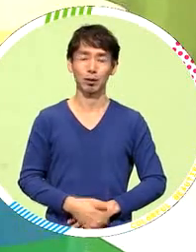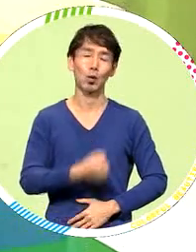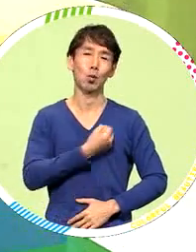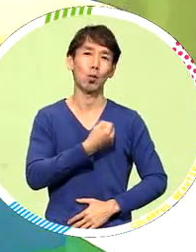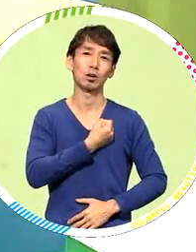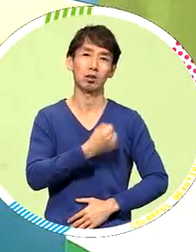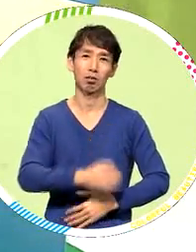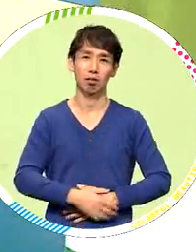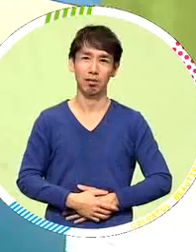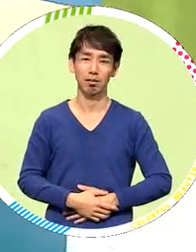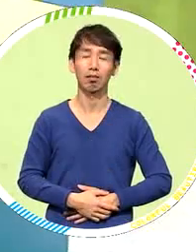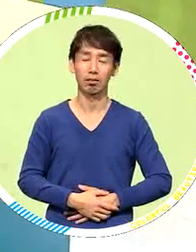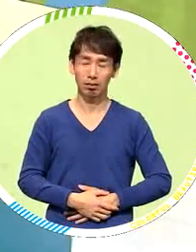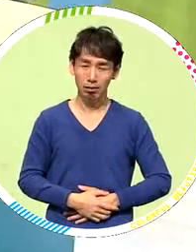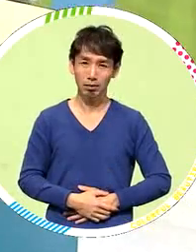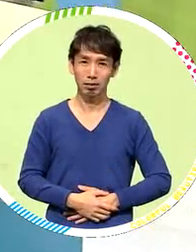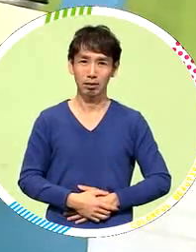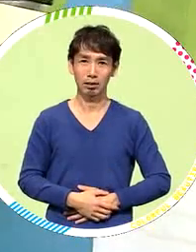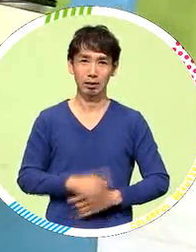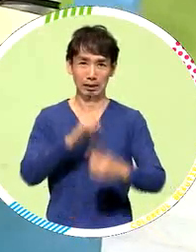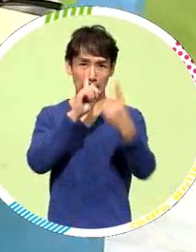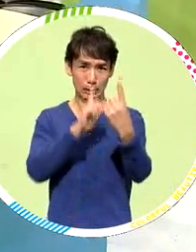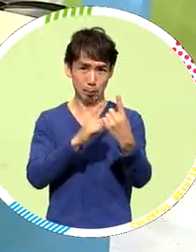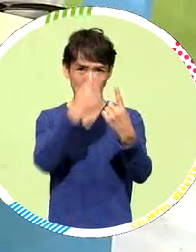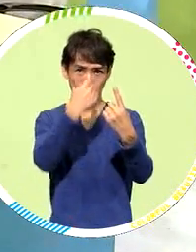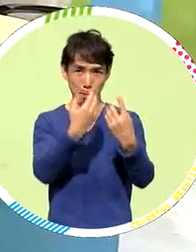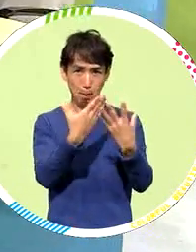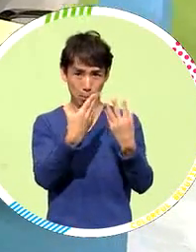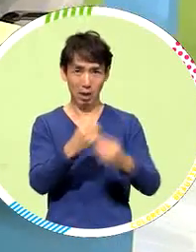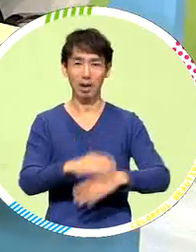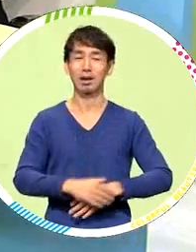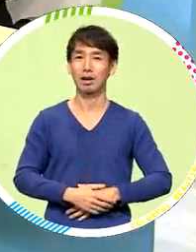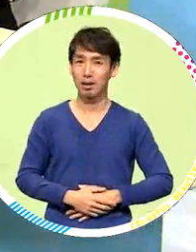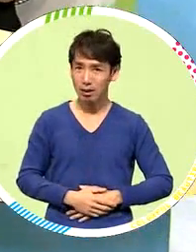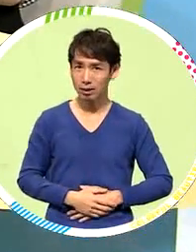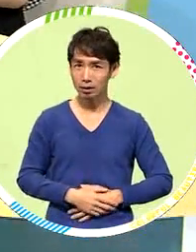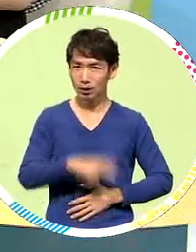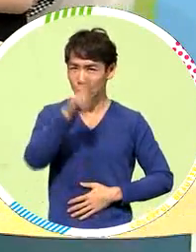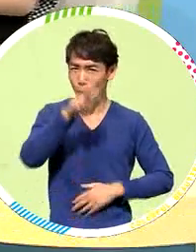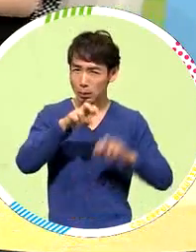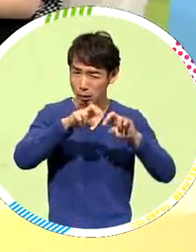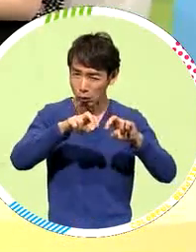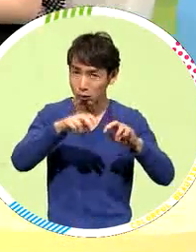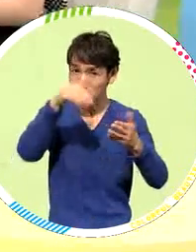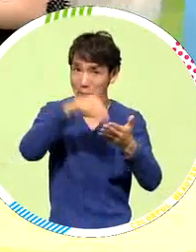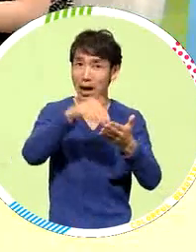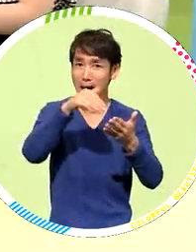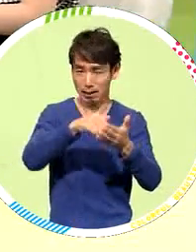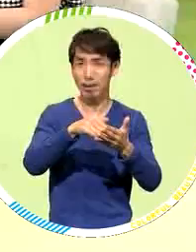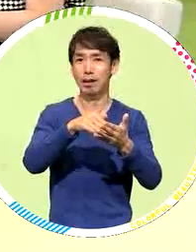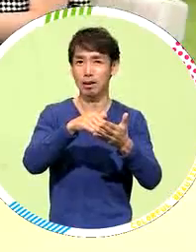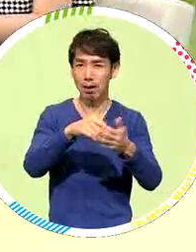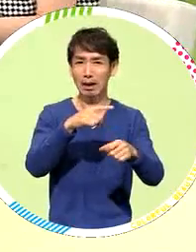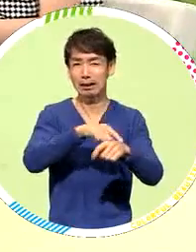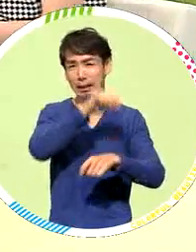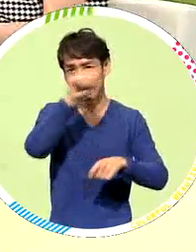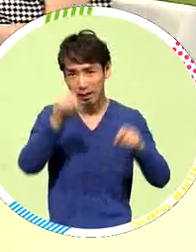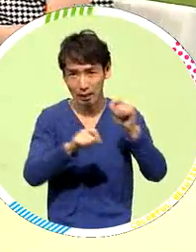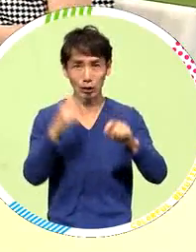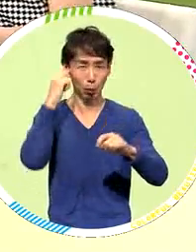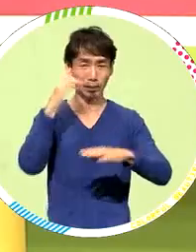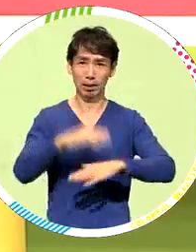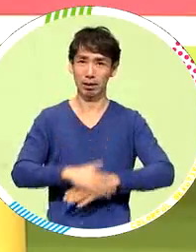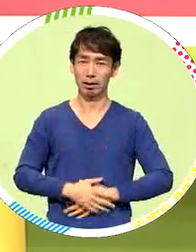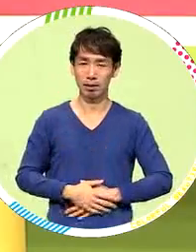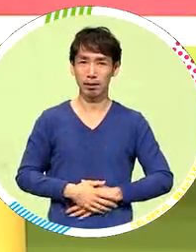面白いねマンツーマンで教えて頂いたんですが読み解けるまでにはちょっと時間かかりそうなだと思ったんです